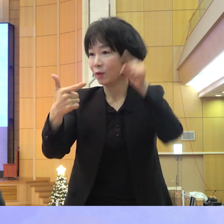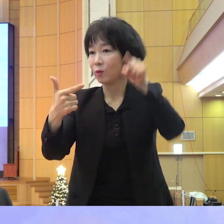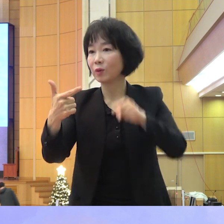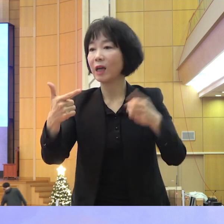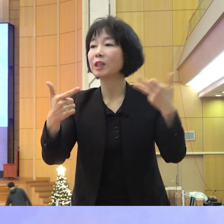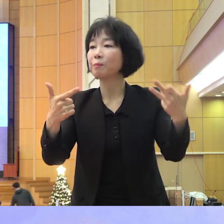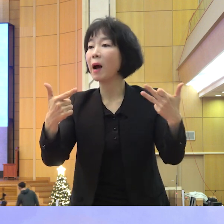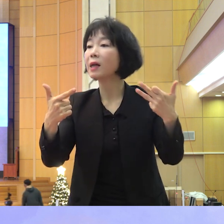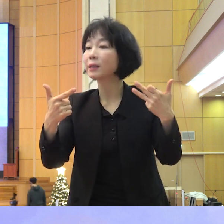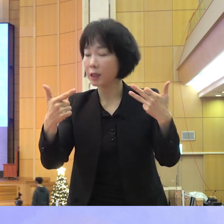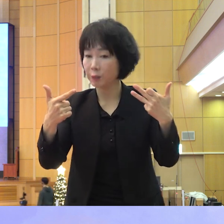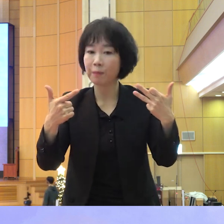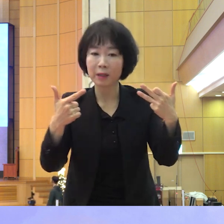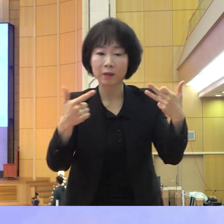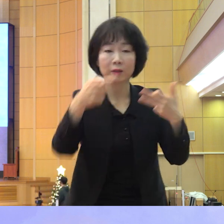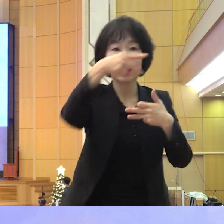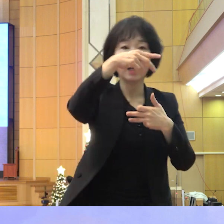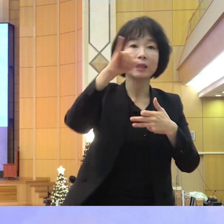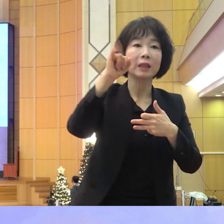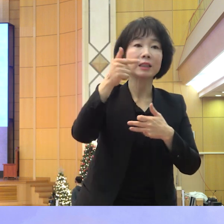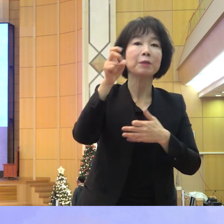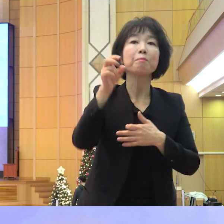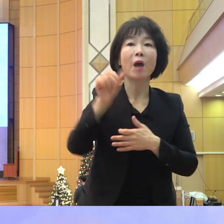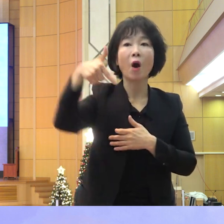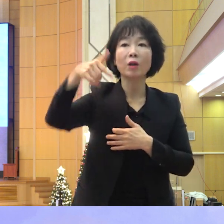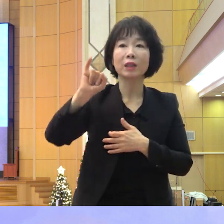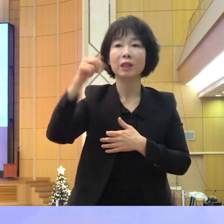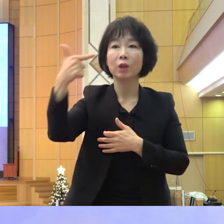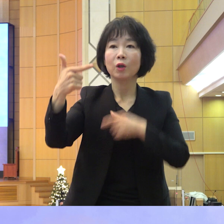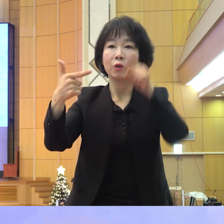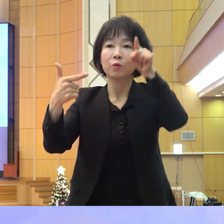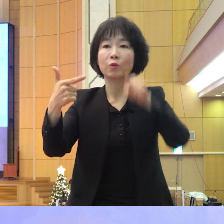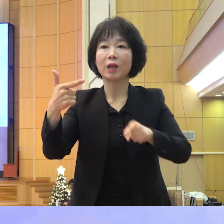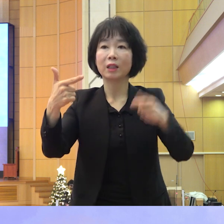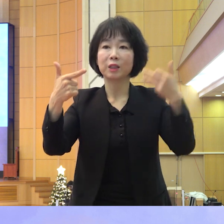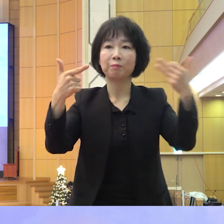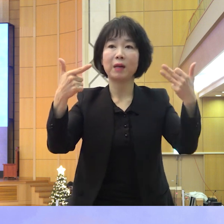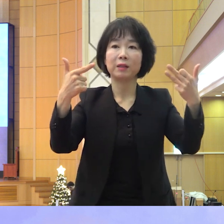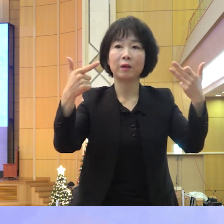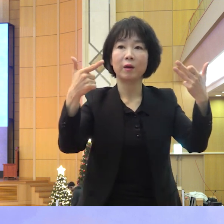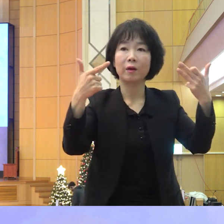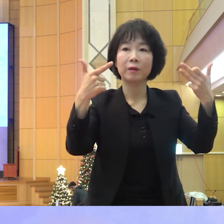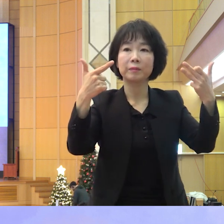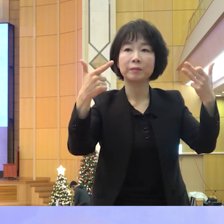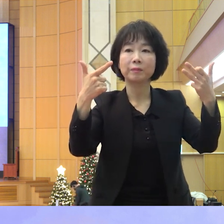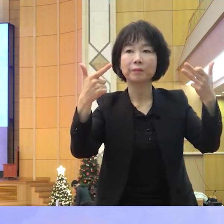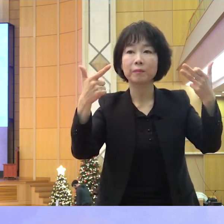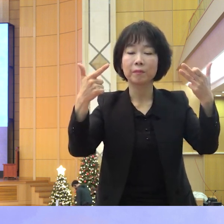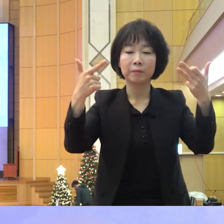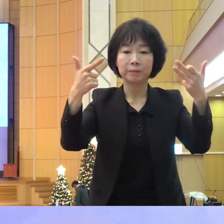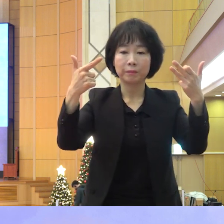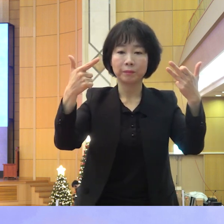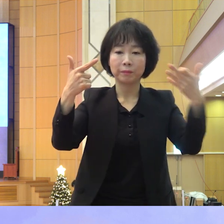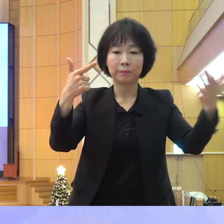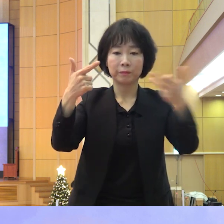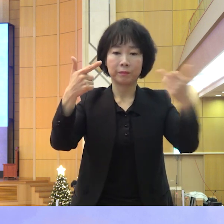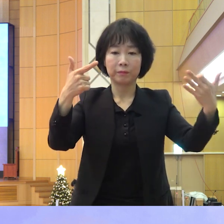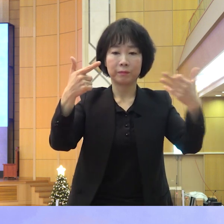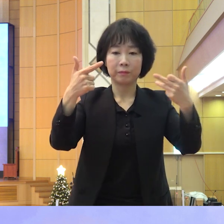18절부터 19절 말씀입니다. 신명기 6장 18절로부터